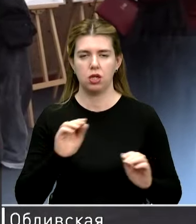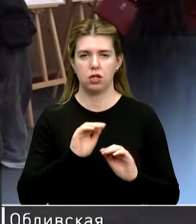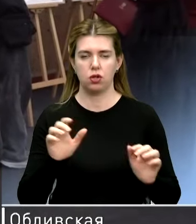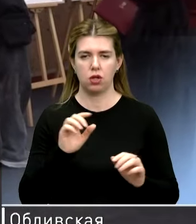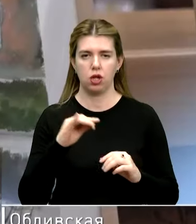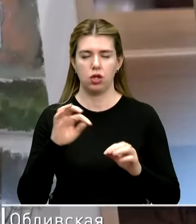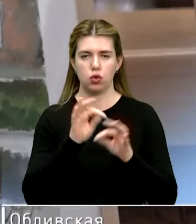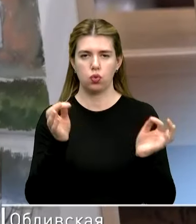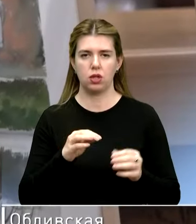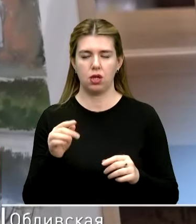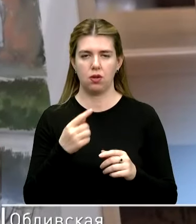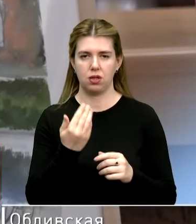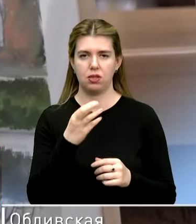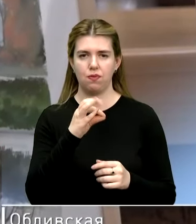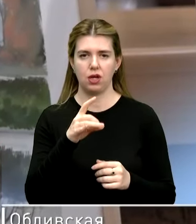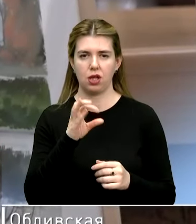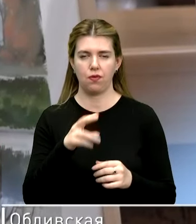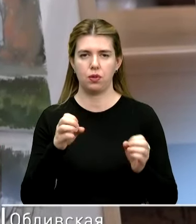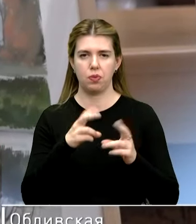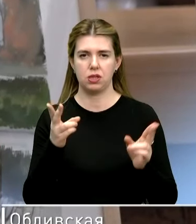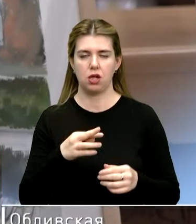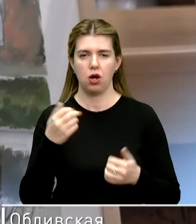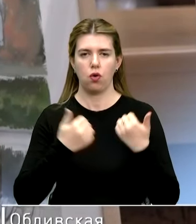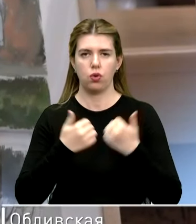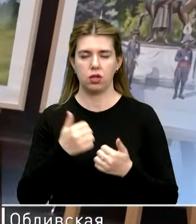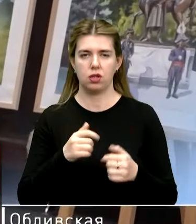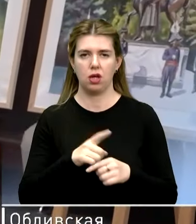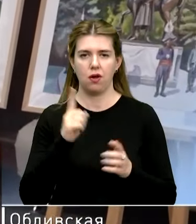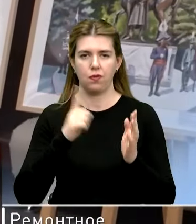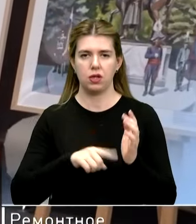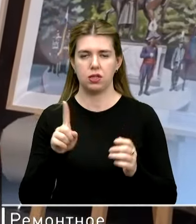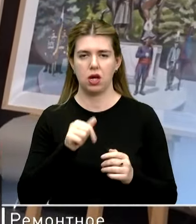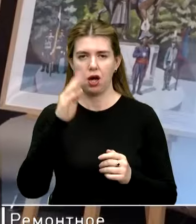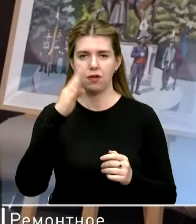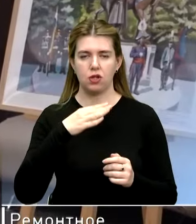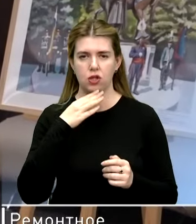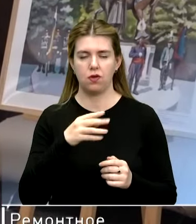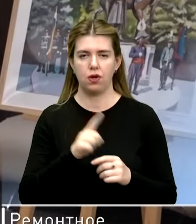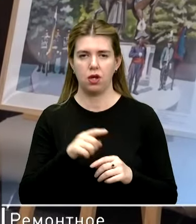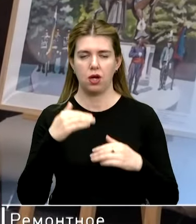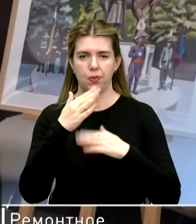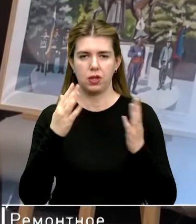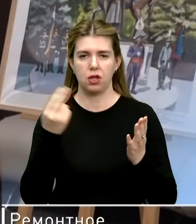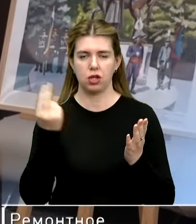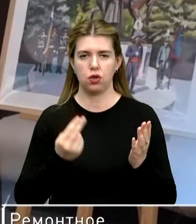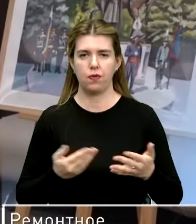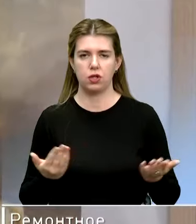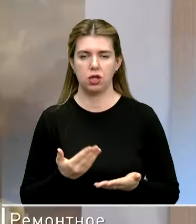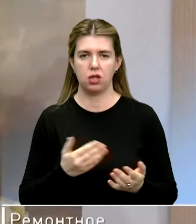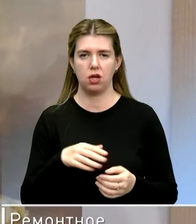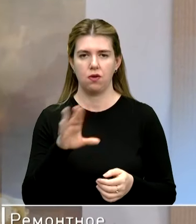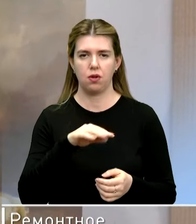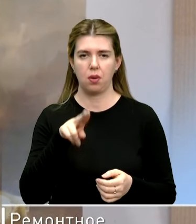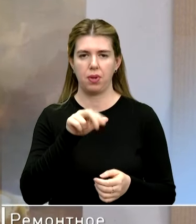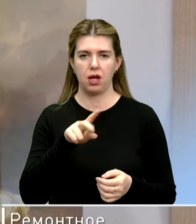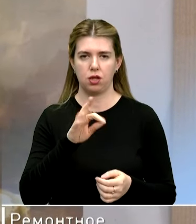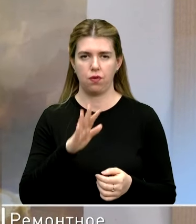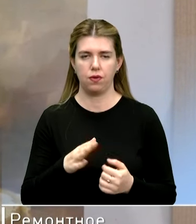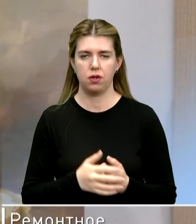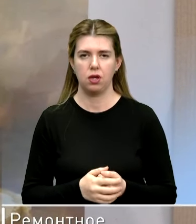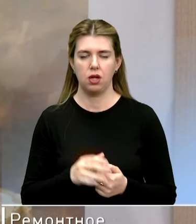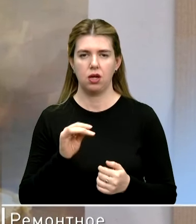школы искусств имени Свиридова специально для конкурса «За веру, за отечество». На полотнах отражена жизнь вихрь-атамана Матвея